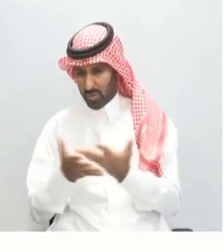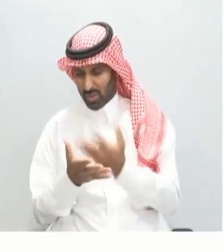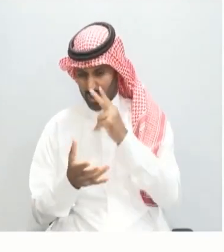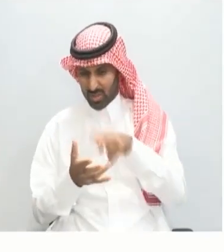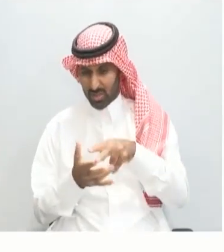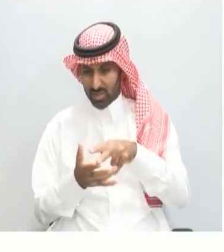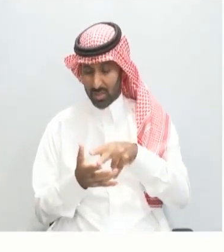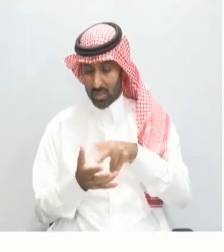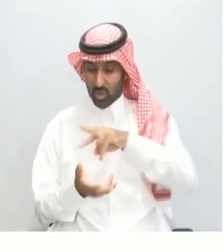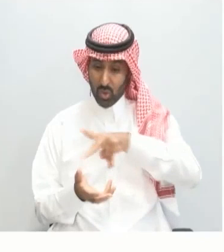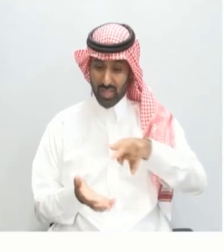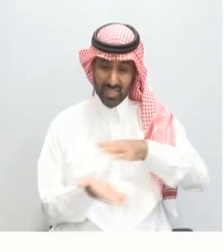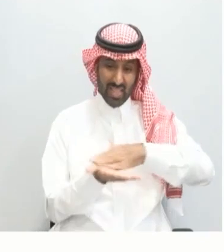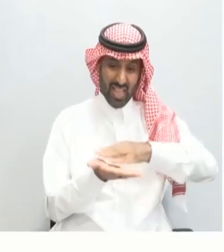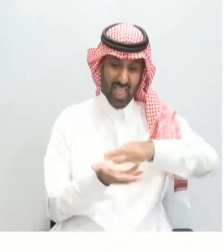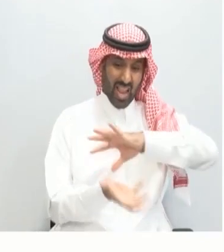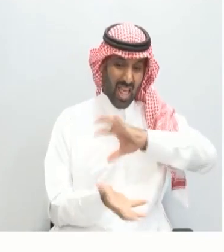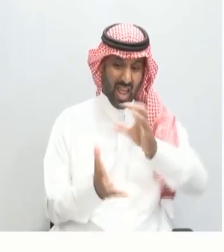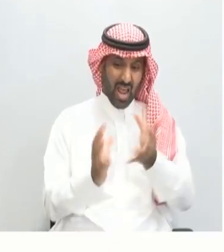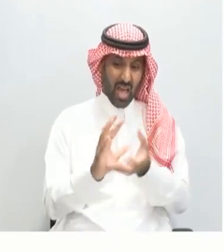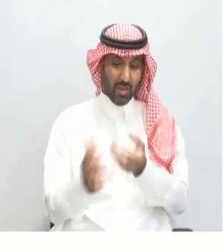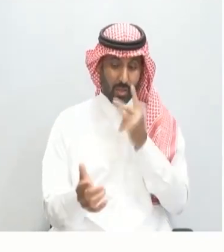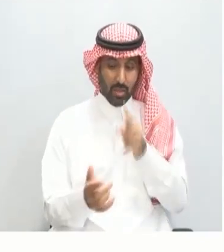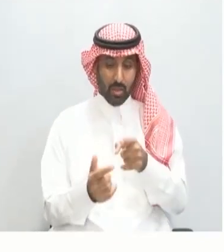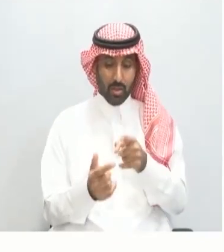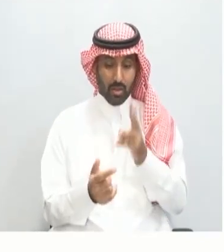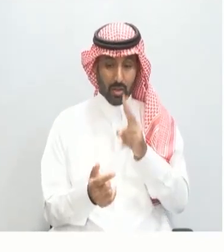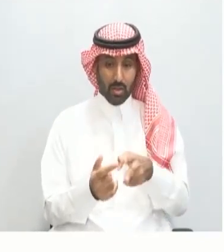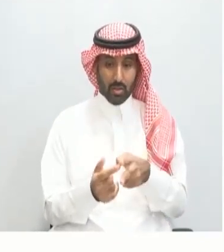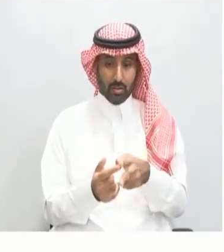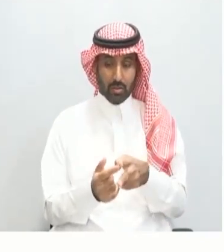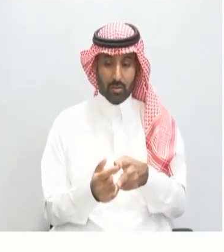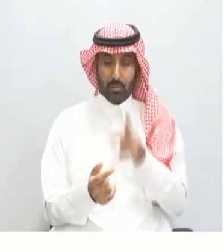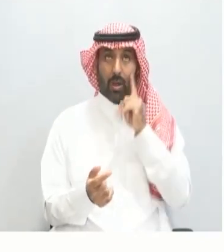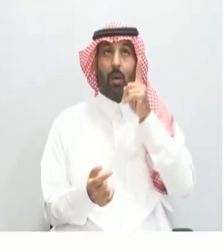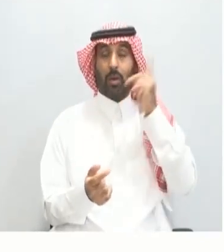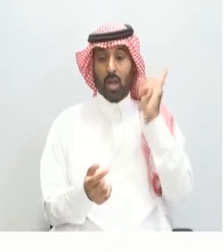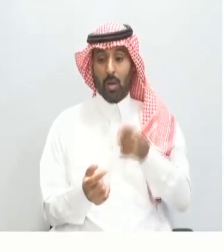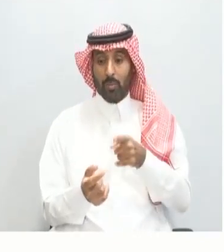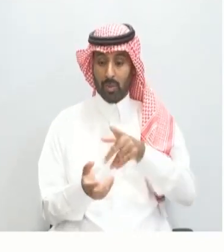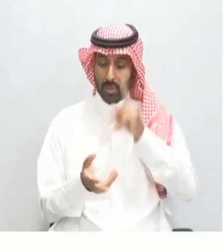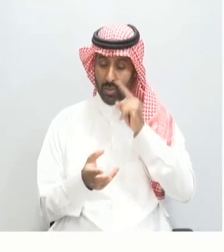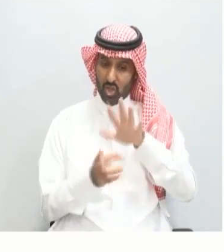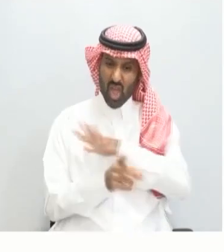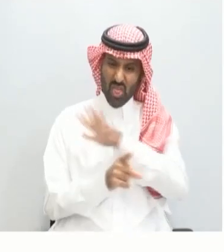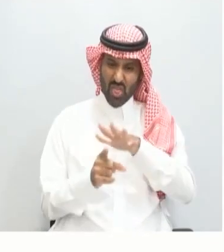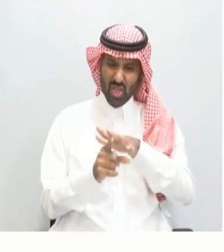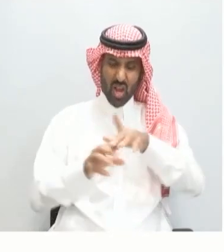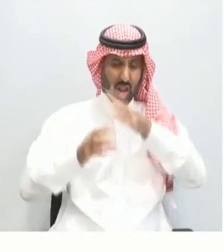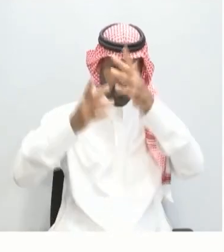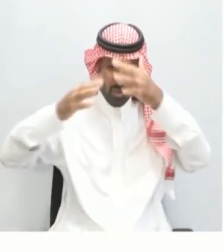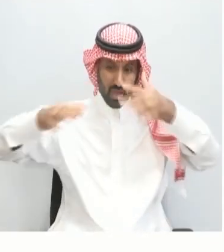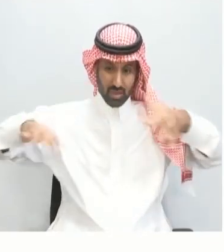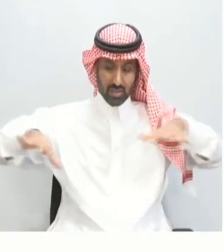تشكل وتغير سطح الارض تنشر كلها طبعا ابنائي وبنات الطلاب بامر من الله تؤثر على المظاهر